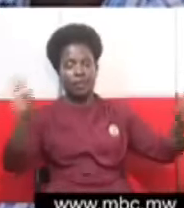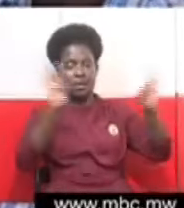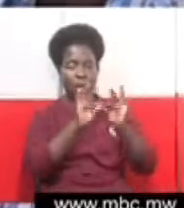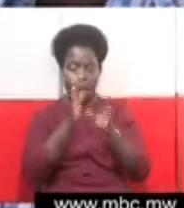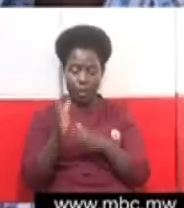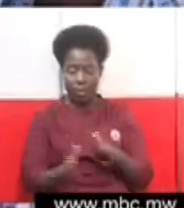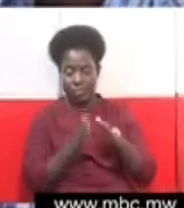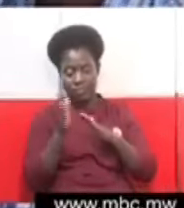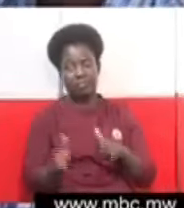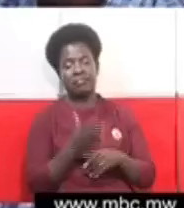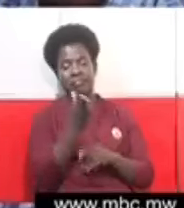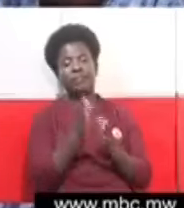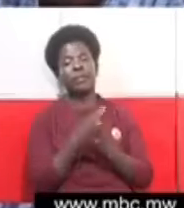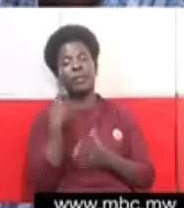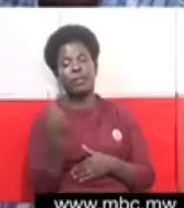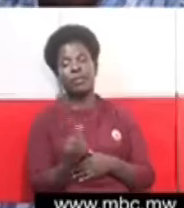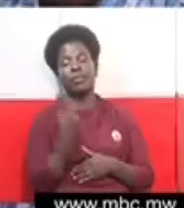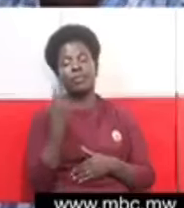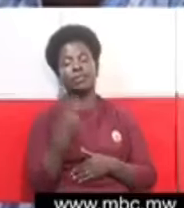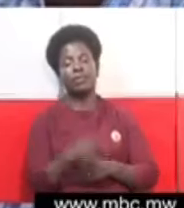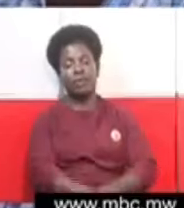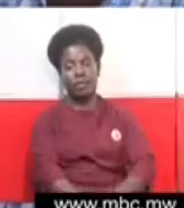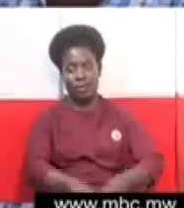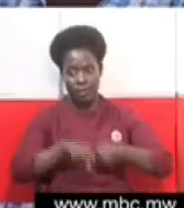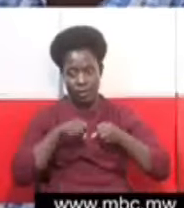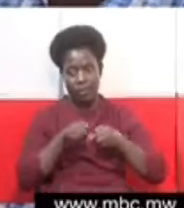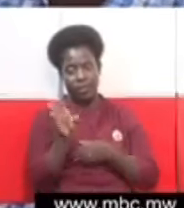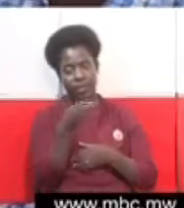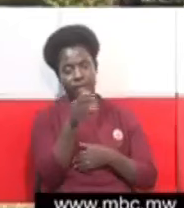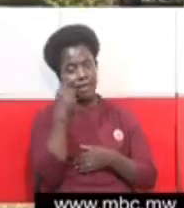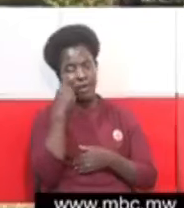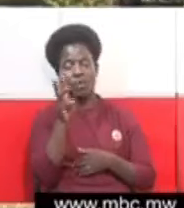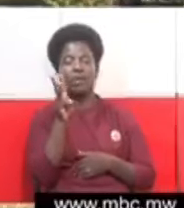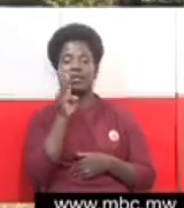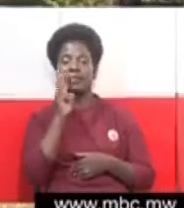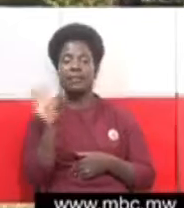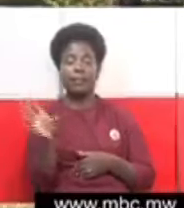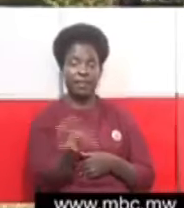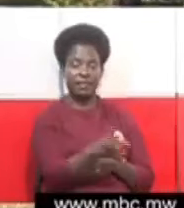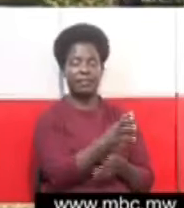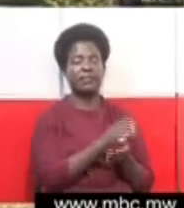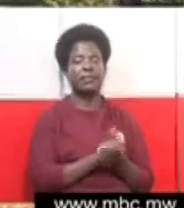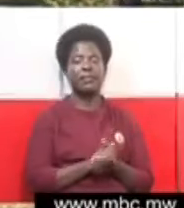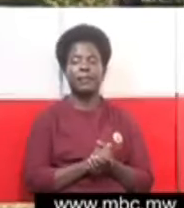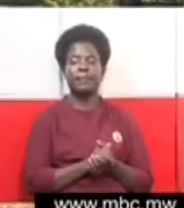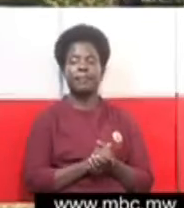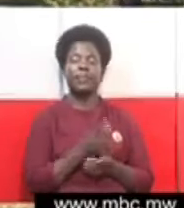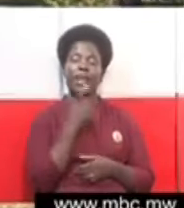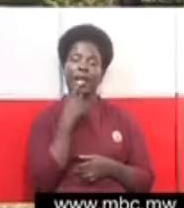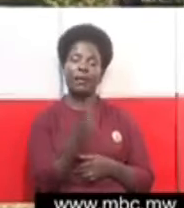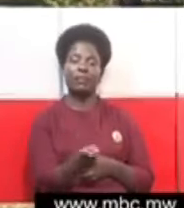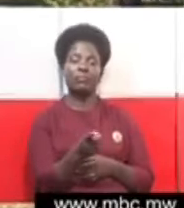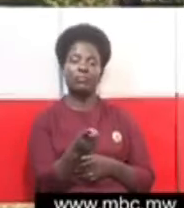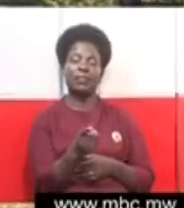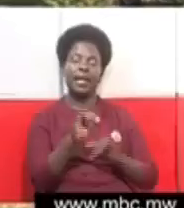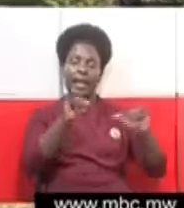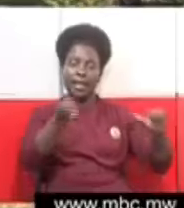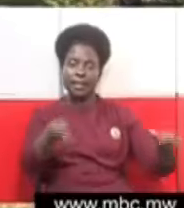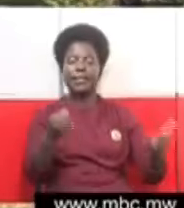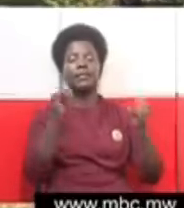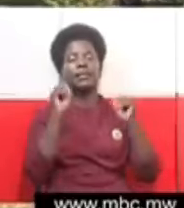ndondomekoyi, mmodzi wa akuluakulu ku nduna ona za madzi ndi ukhondo Asidine Kantukule wati achita chotheka